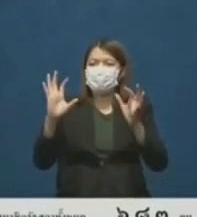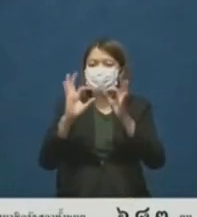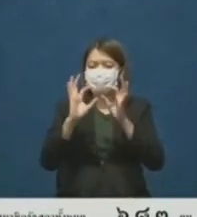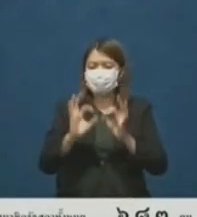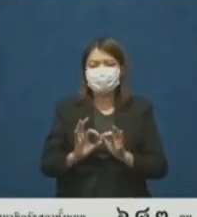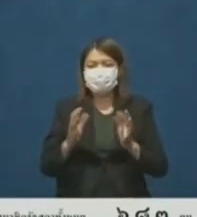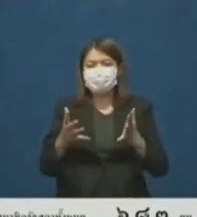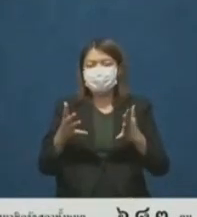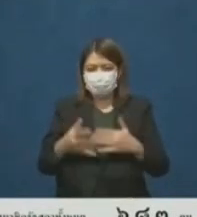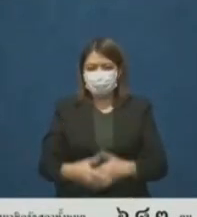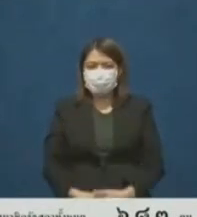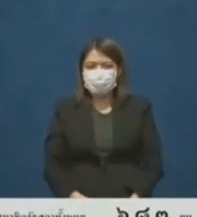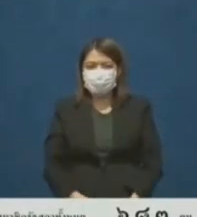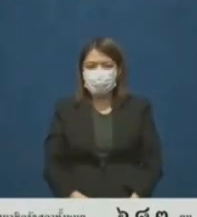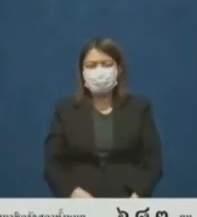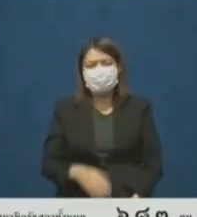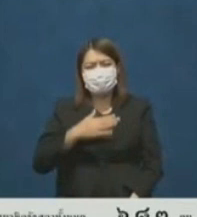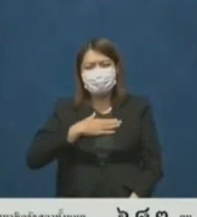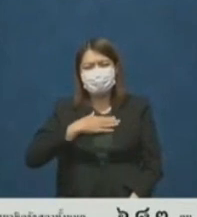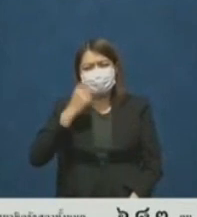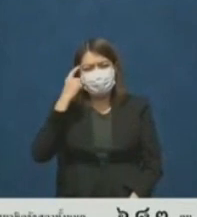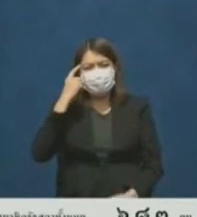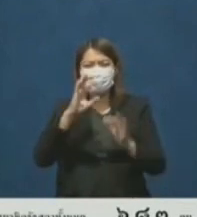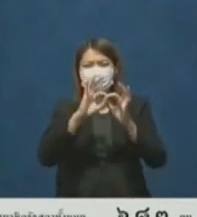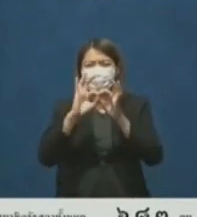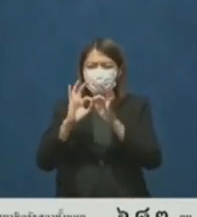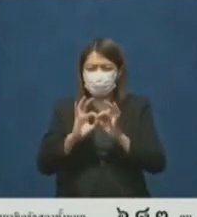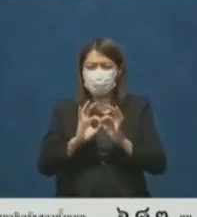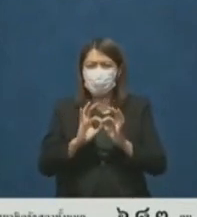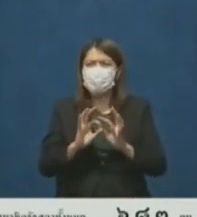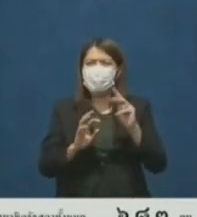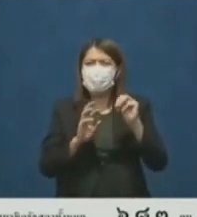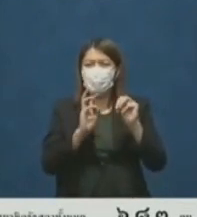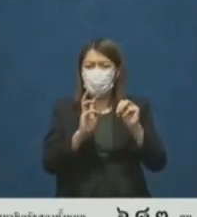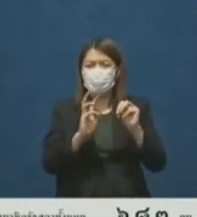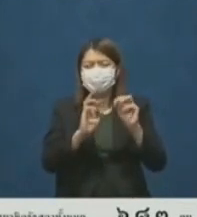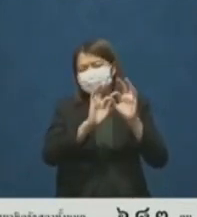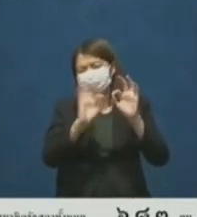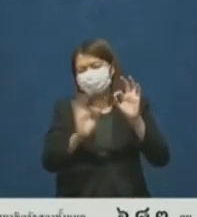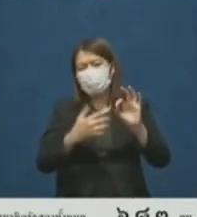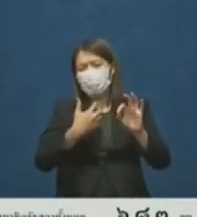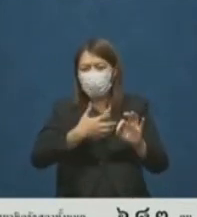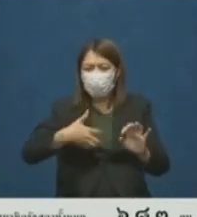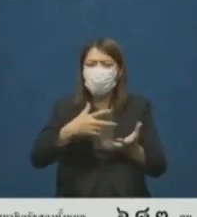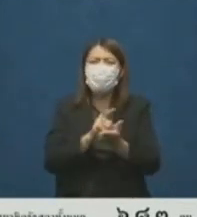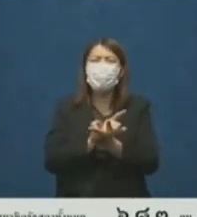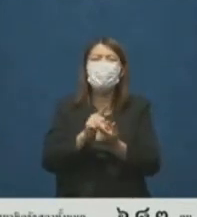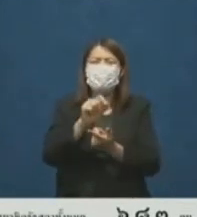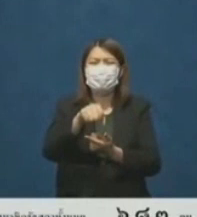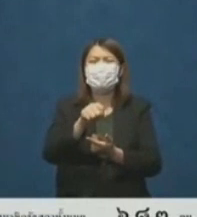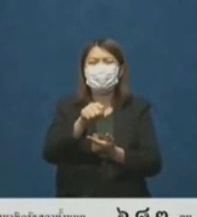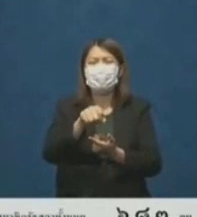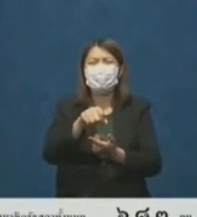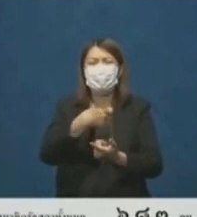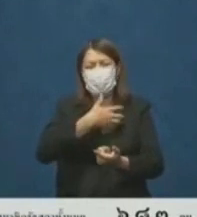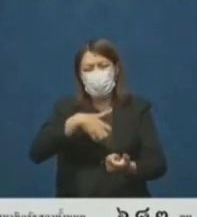ราะหลักสูตรไม่สอดคล้องกับตัวนี้ผมจึงเป็นห่วงว่าท่านเขียนไว้ในมาตรา6เขียนไว้อย่างนี้ล่ะ